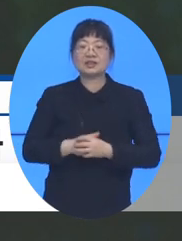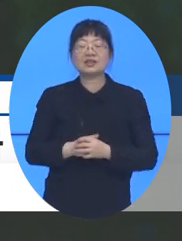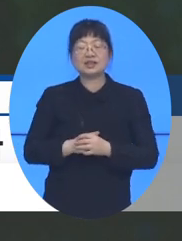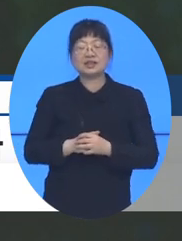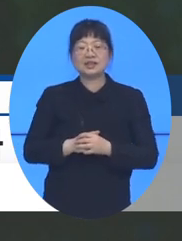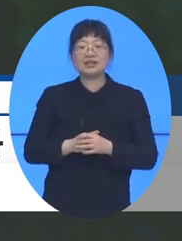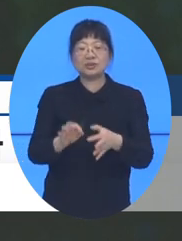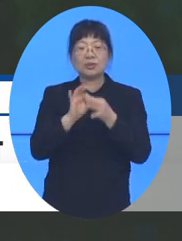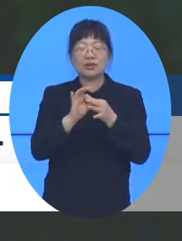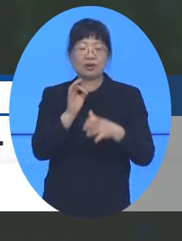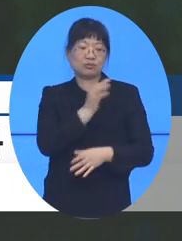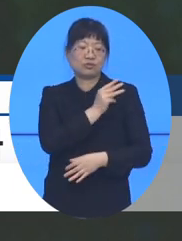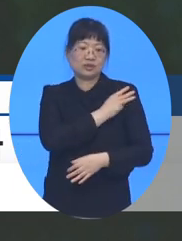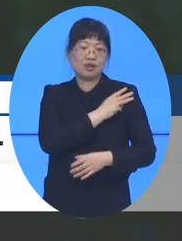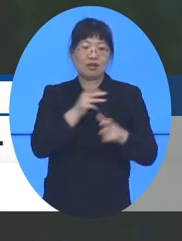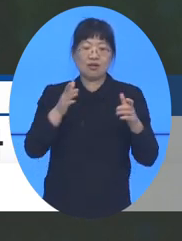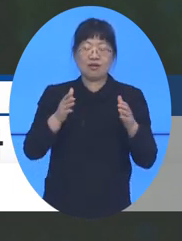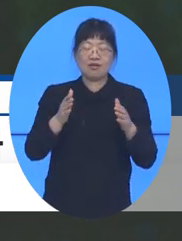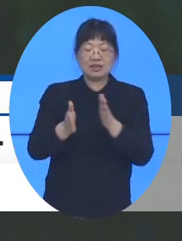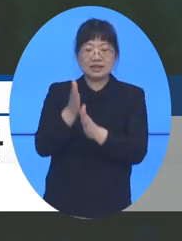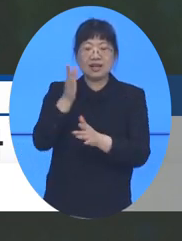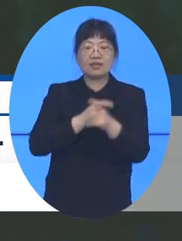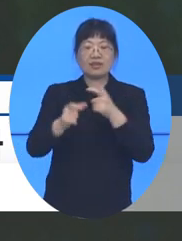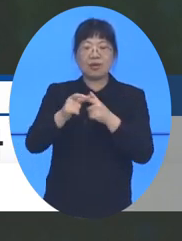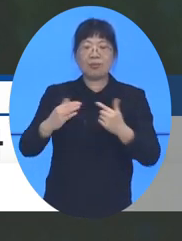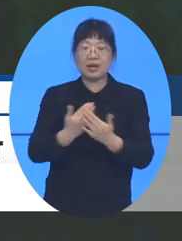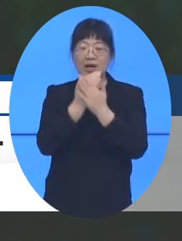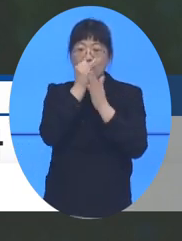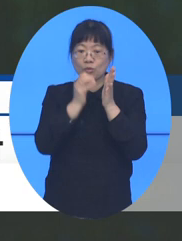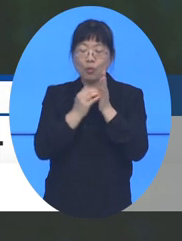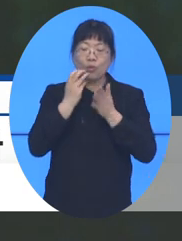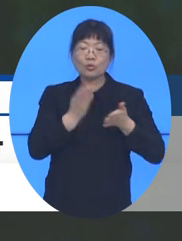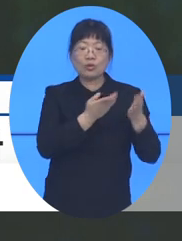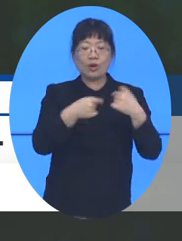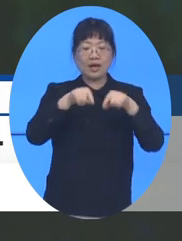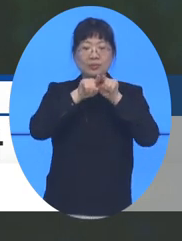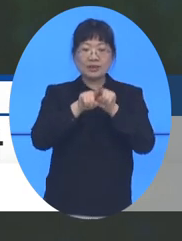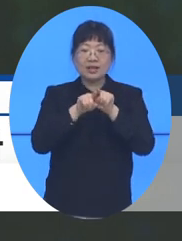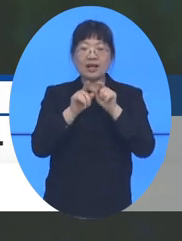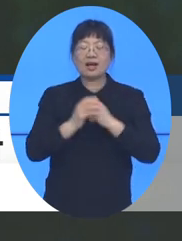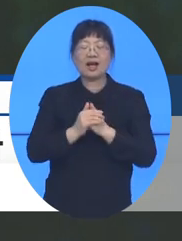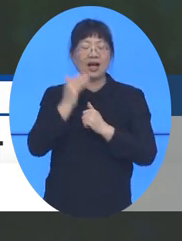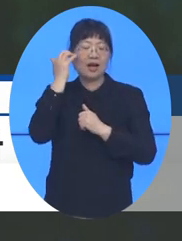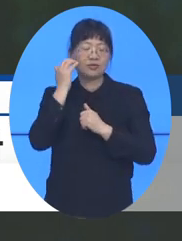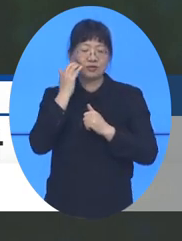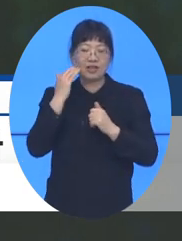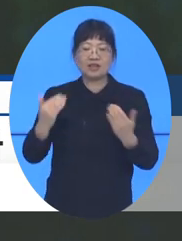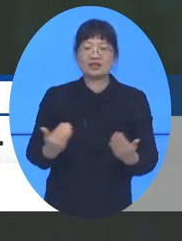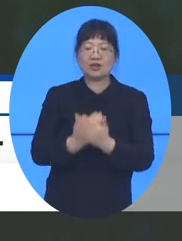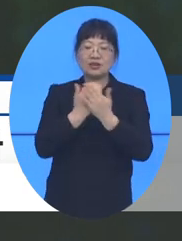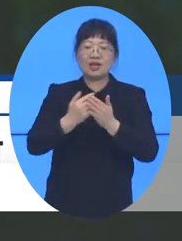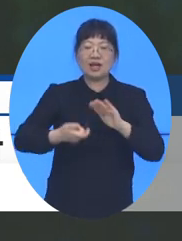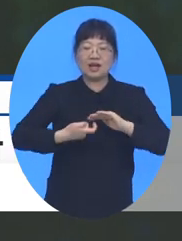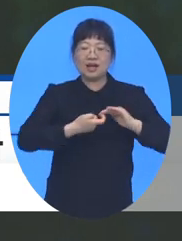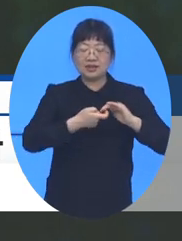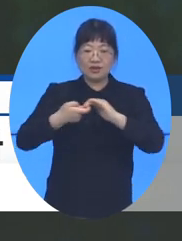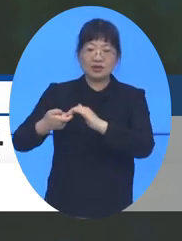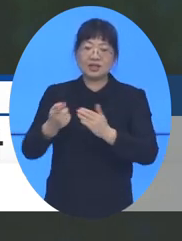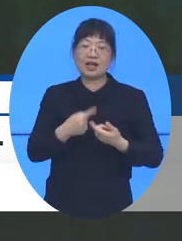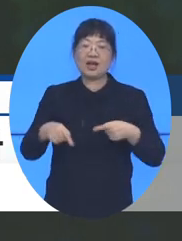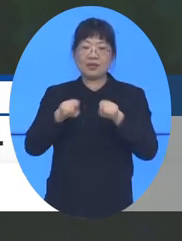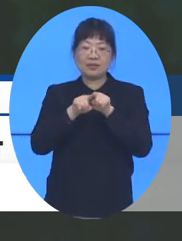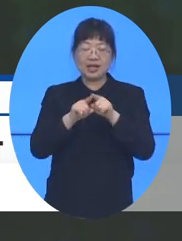계기로 해서 부천시가 한층 발전하고 우리 경기도와 더 나아가서 대한민국 성장에 견인이 되는 데